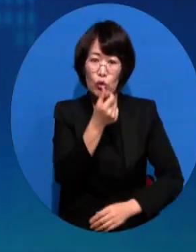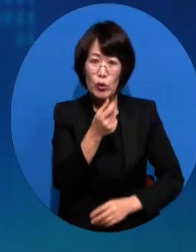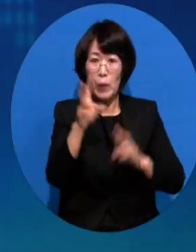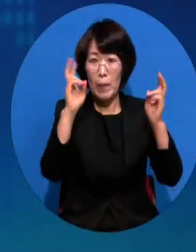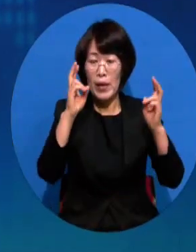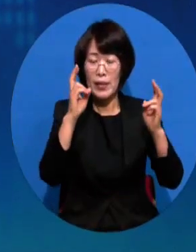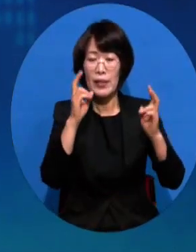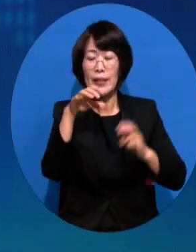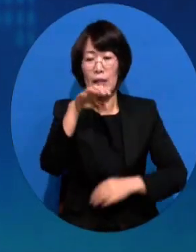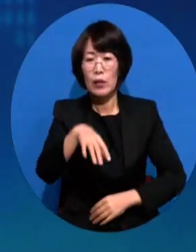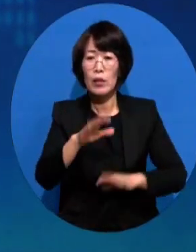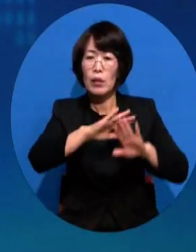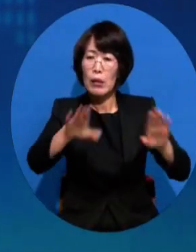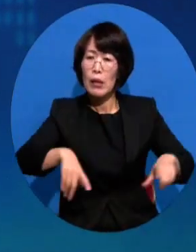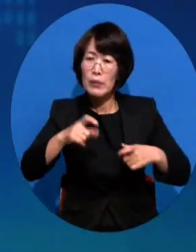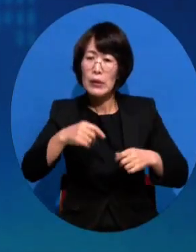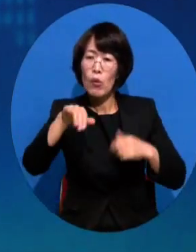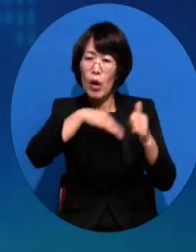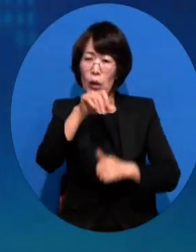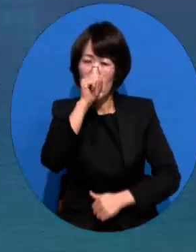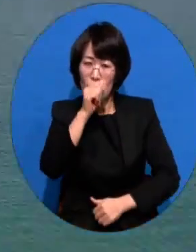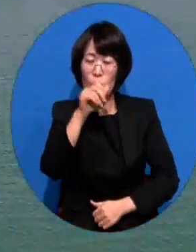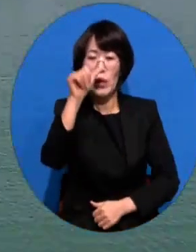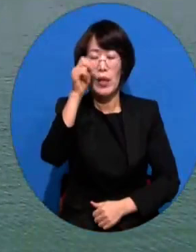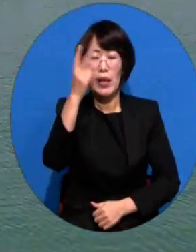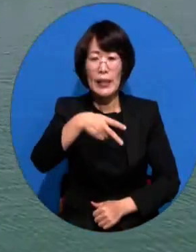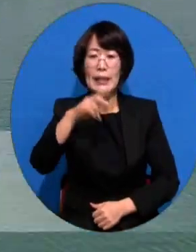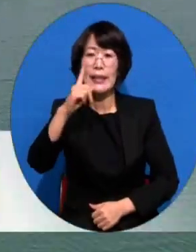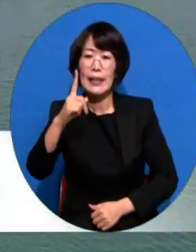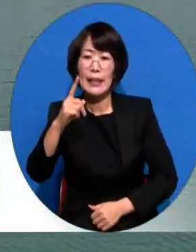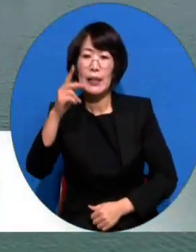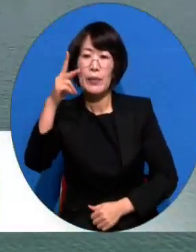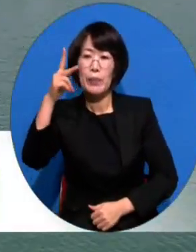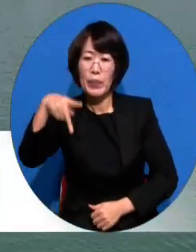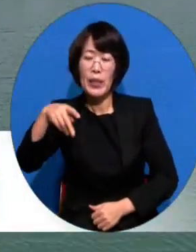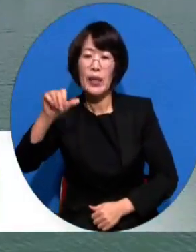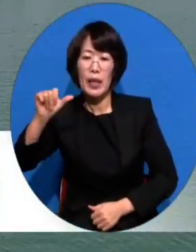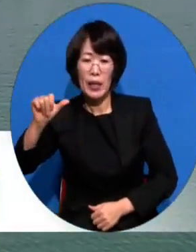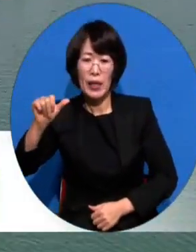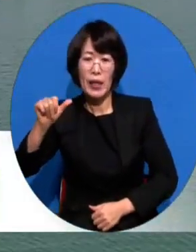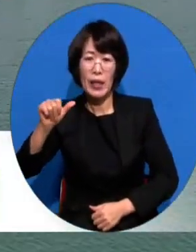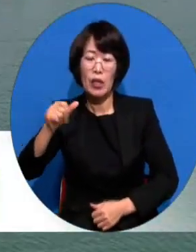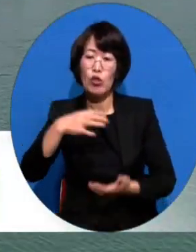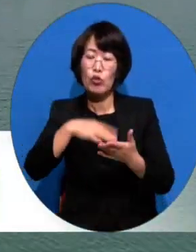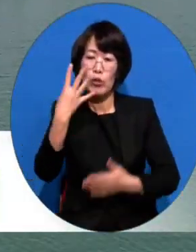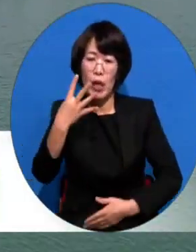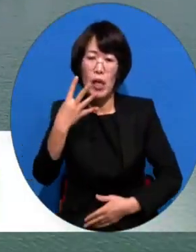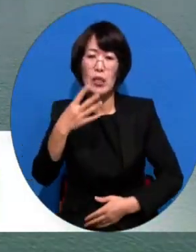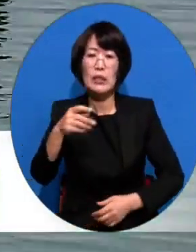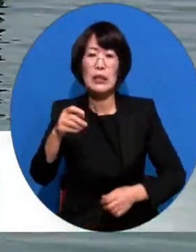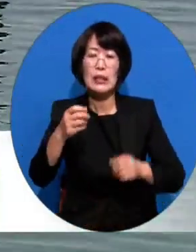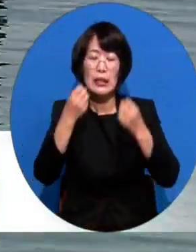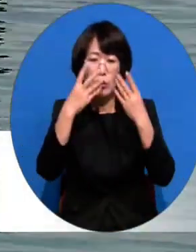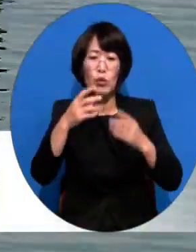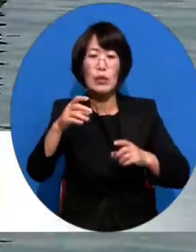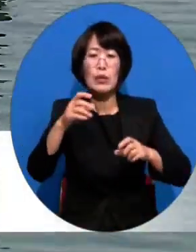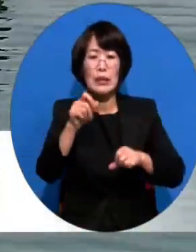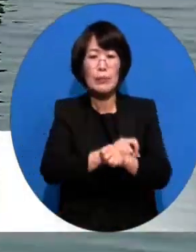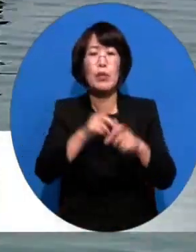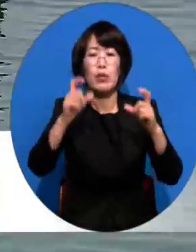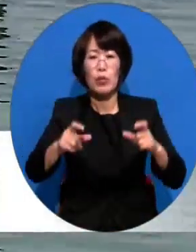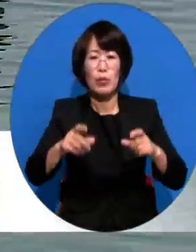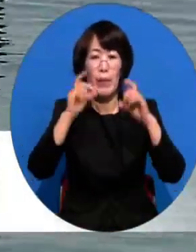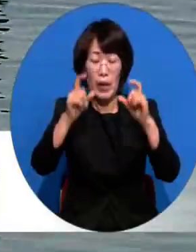중소벤처기업부는 전남 친환경, HDPE 소형 어선 등 4건을 신규 특구로 지정 고시할